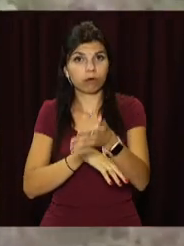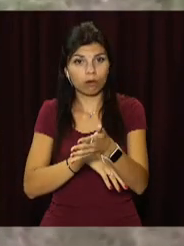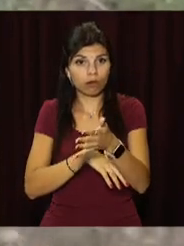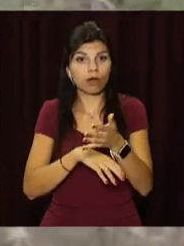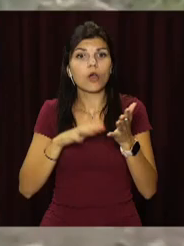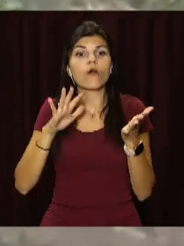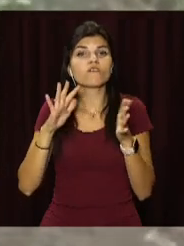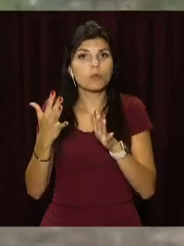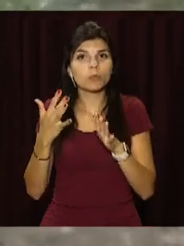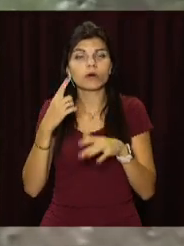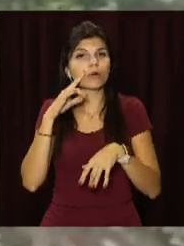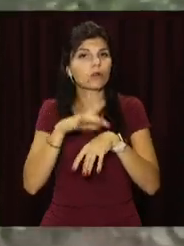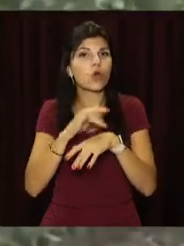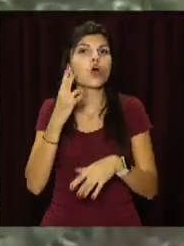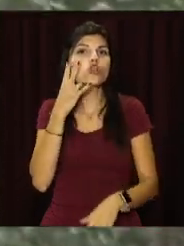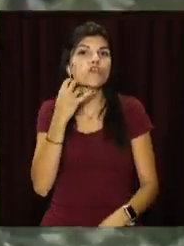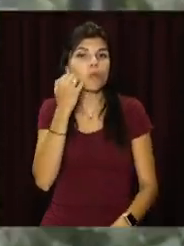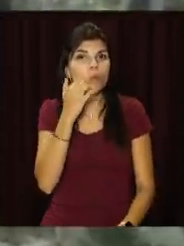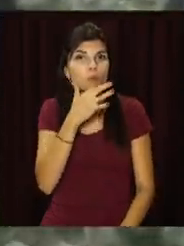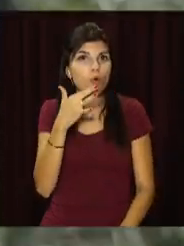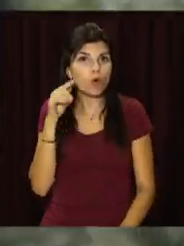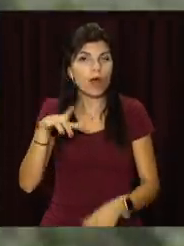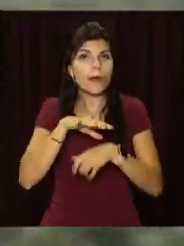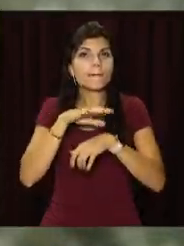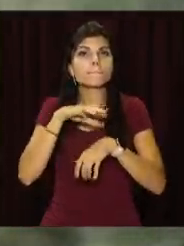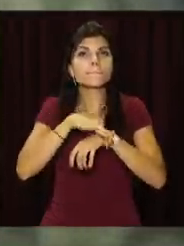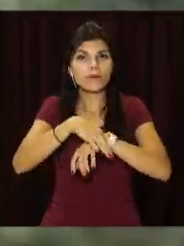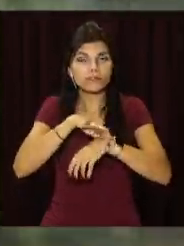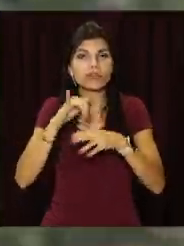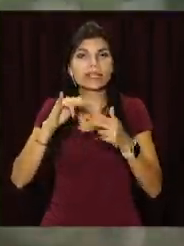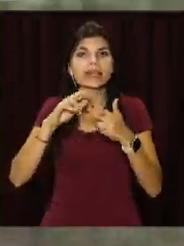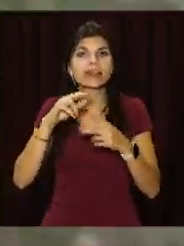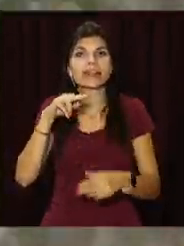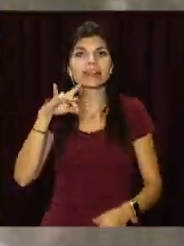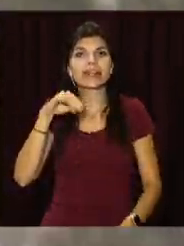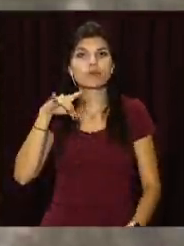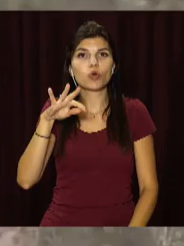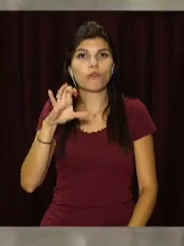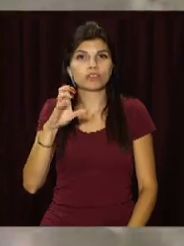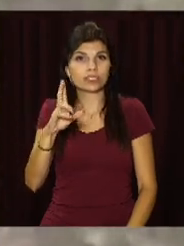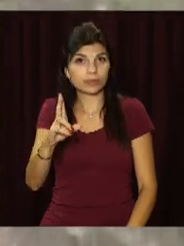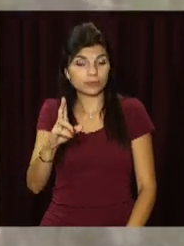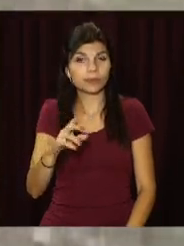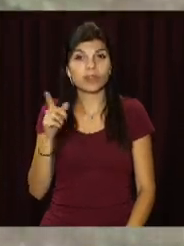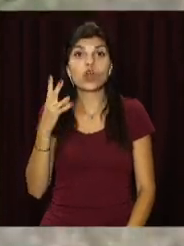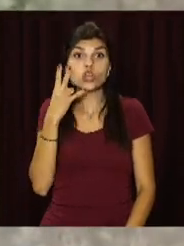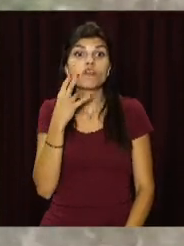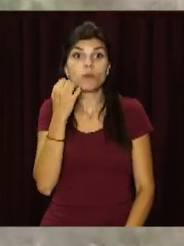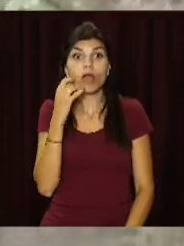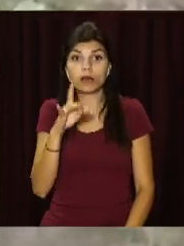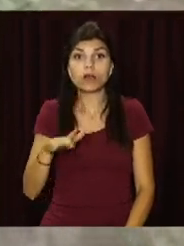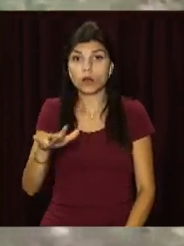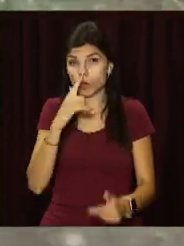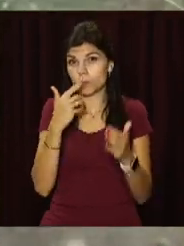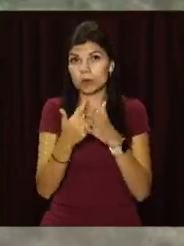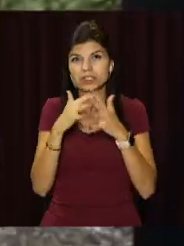Найбільше випадків зафіксували у Новомосковському, Павлоградському та Дніпровському районах. Так, у Новомосковському районі